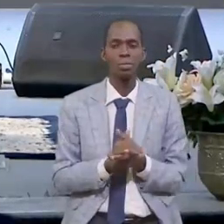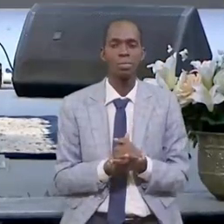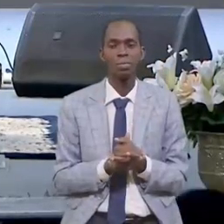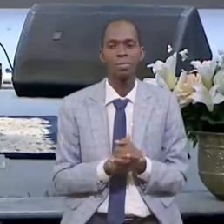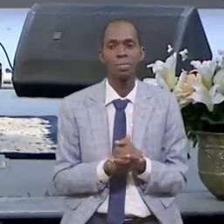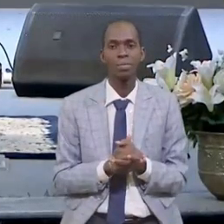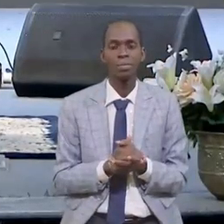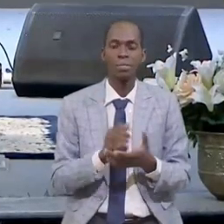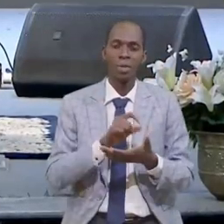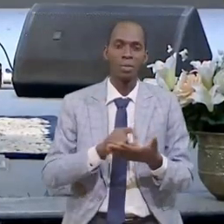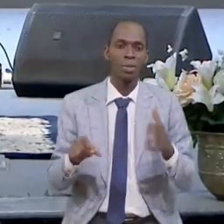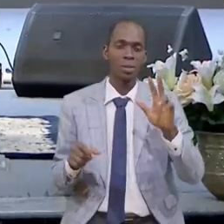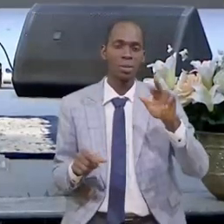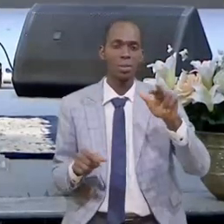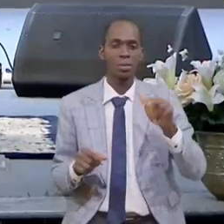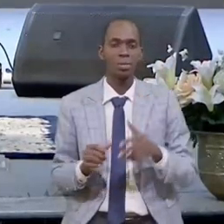verset 13.